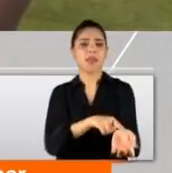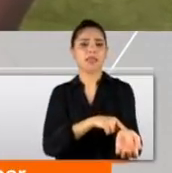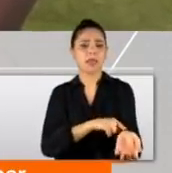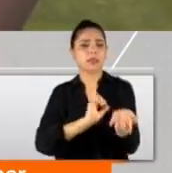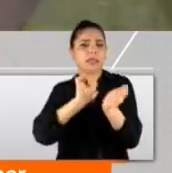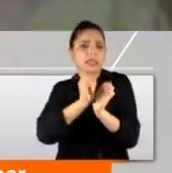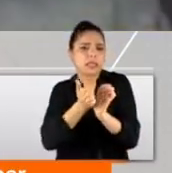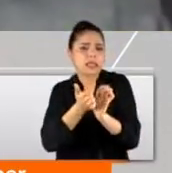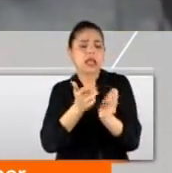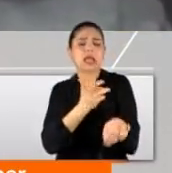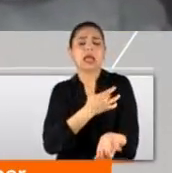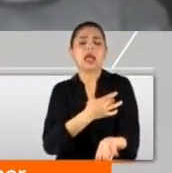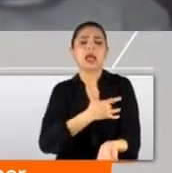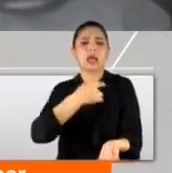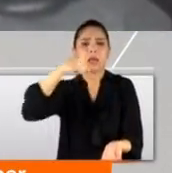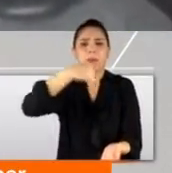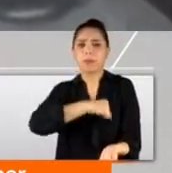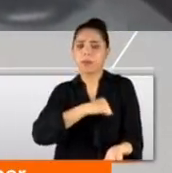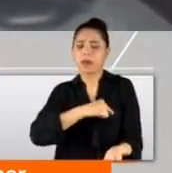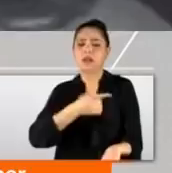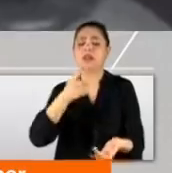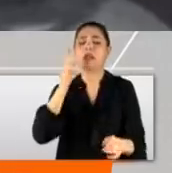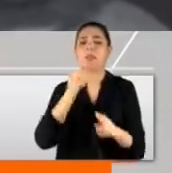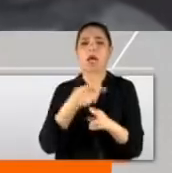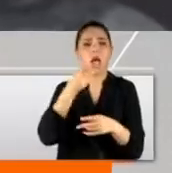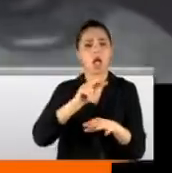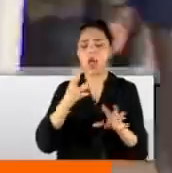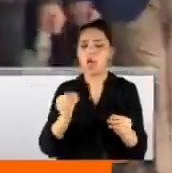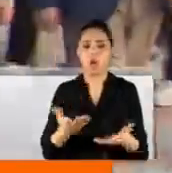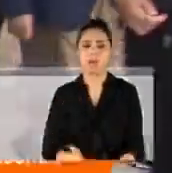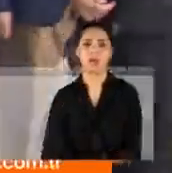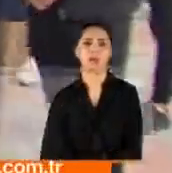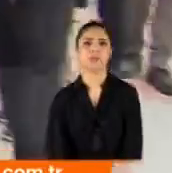spazm yapıp da kalp krizi, infarktüsü ani ölümleri tetikleyebiliyor.